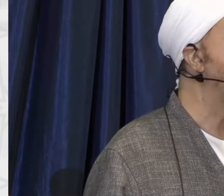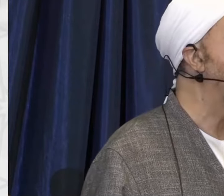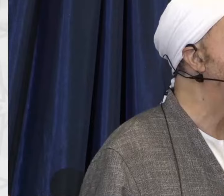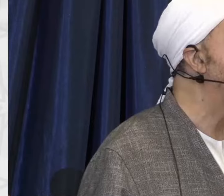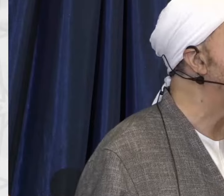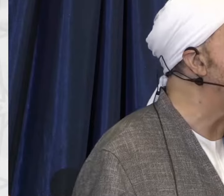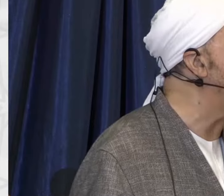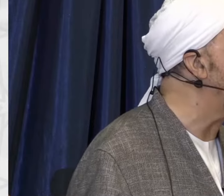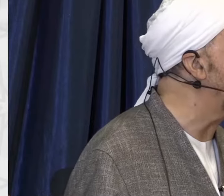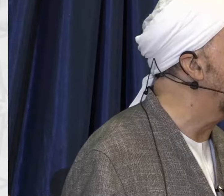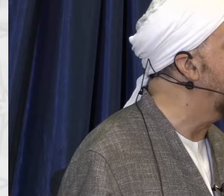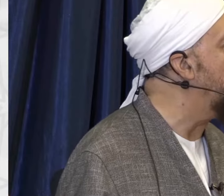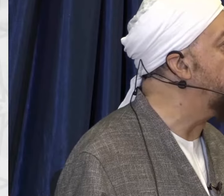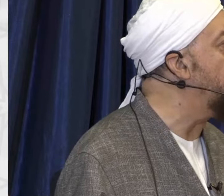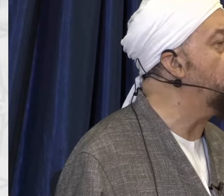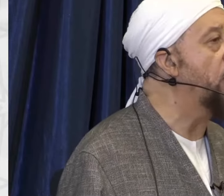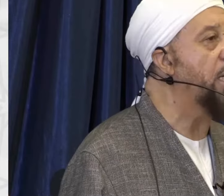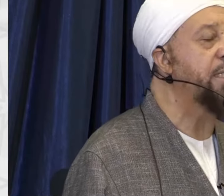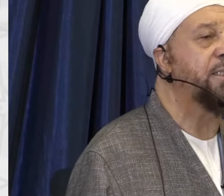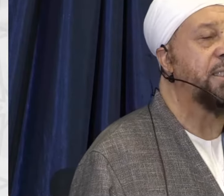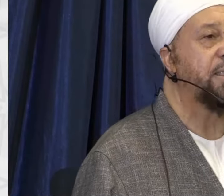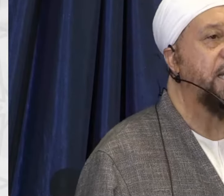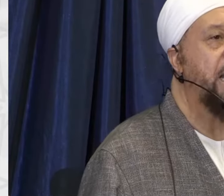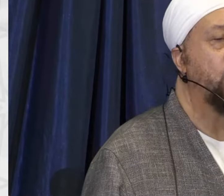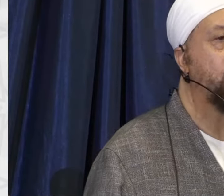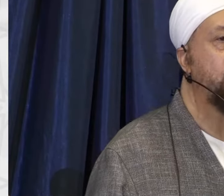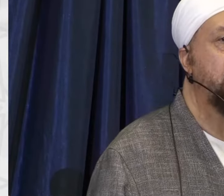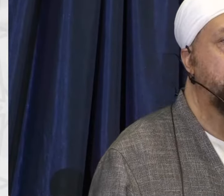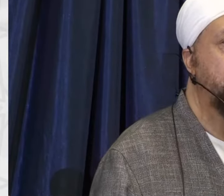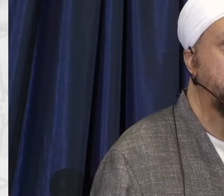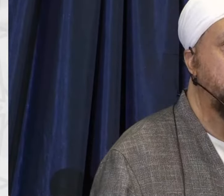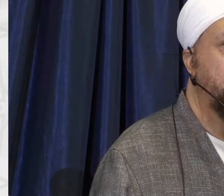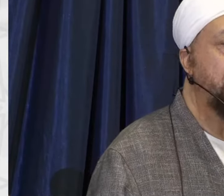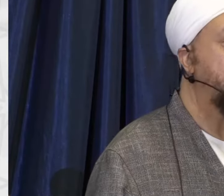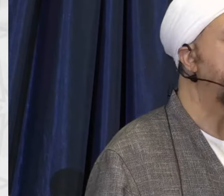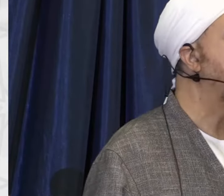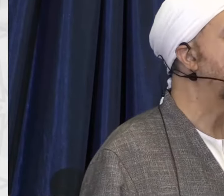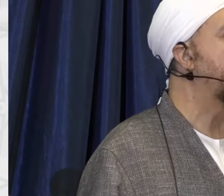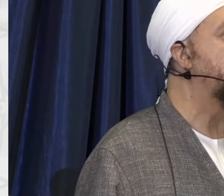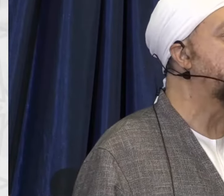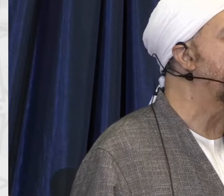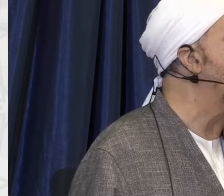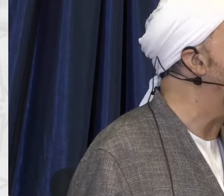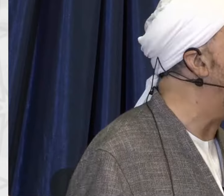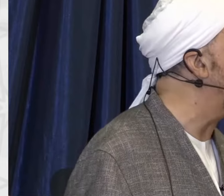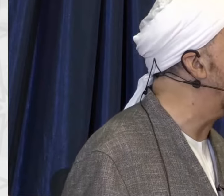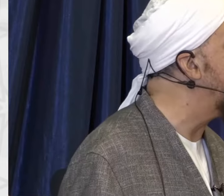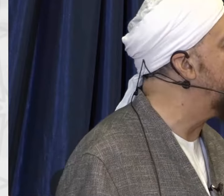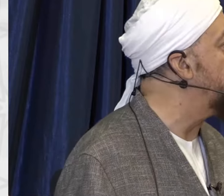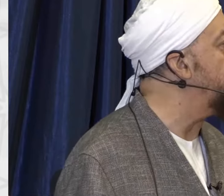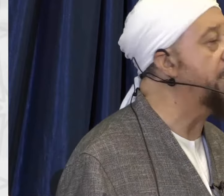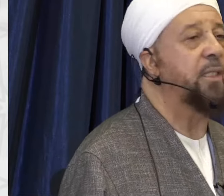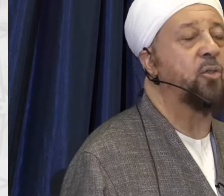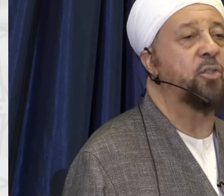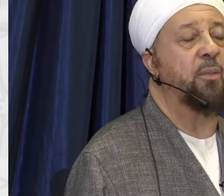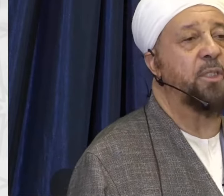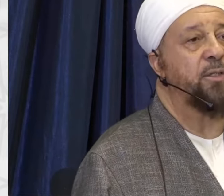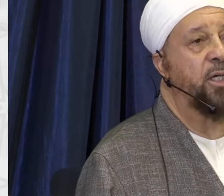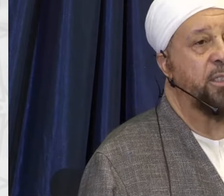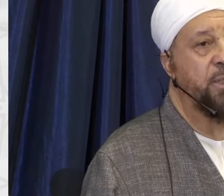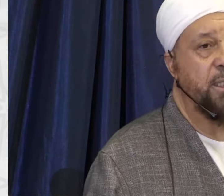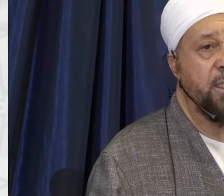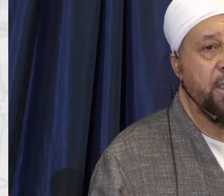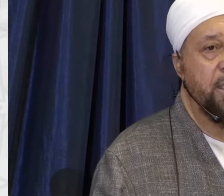أعز الإسلام والمسلمين اللهم أعز الإسلام والمسلمين لا إله إلا أنت سبحانك إنا كنا